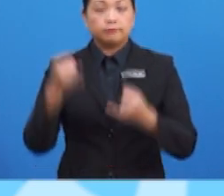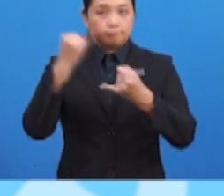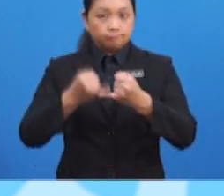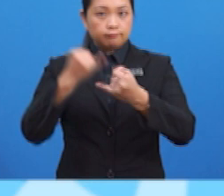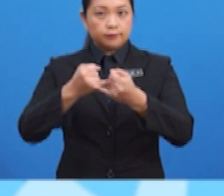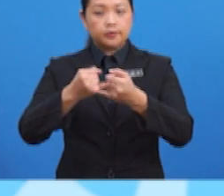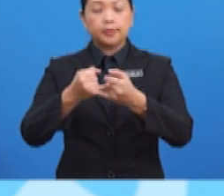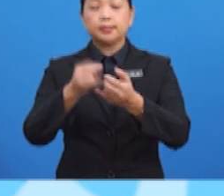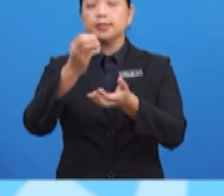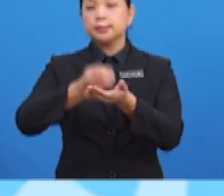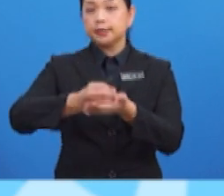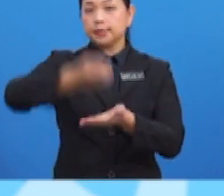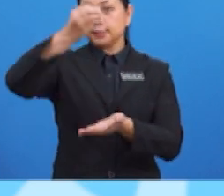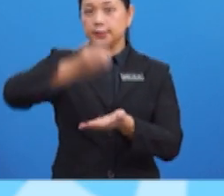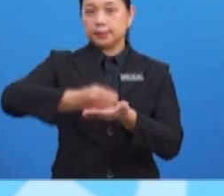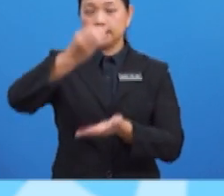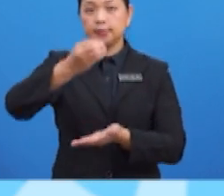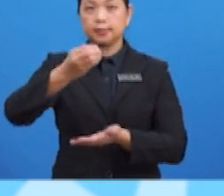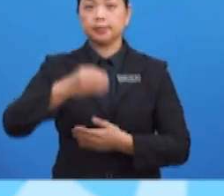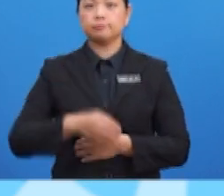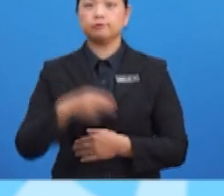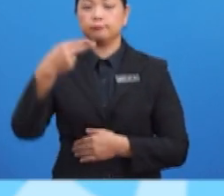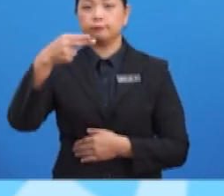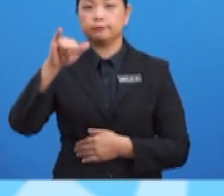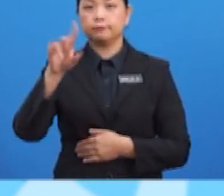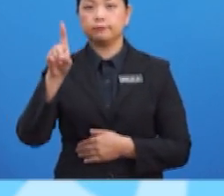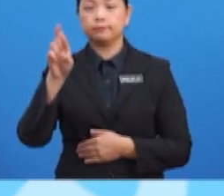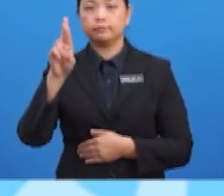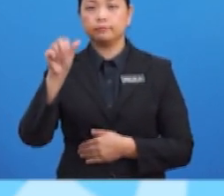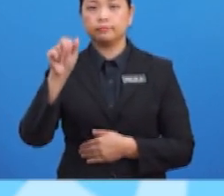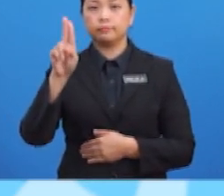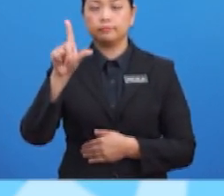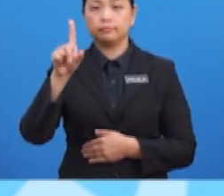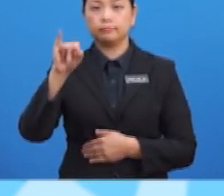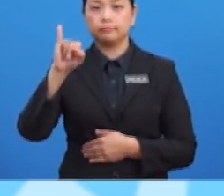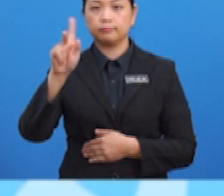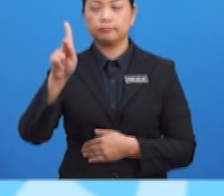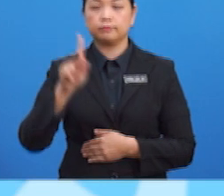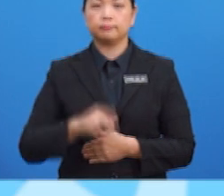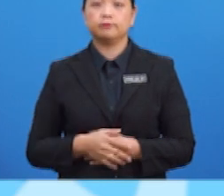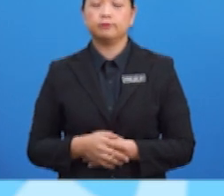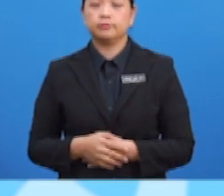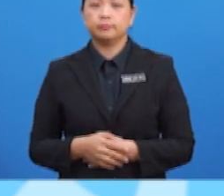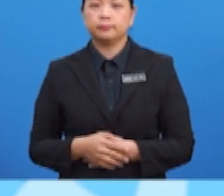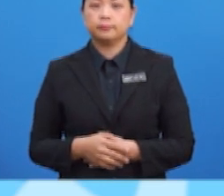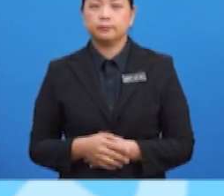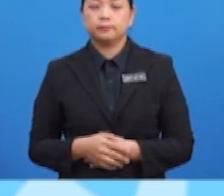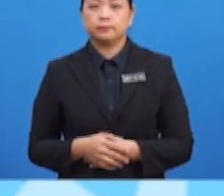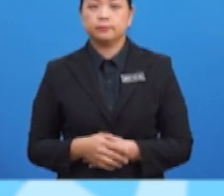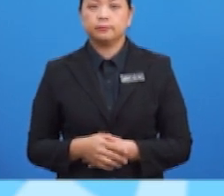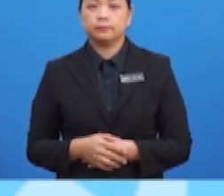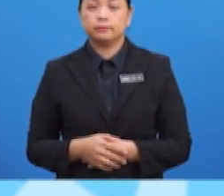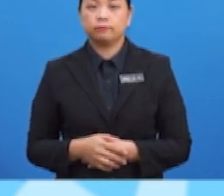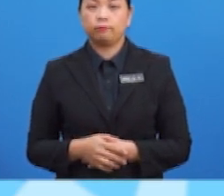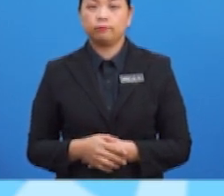hidrolik. Silinder hidrolik berfungsi membuat pergerakan linear, yakni ombor keluar